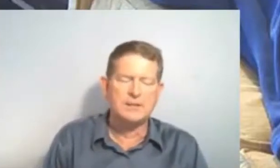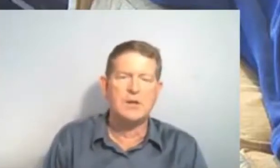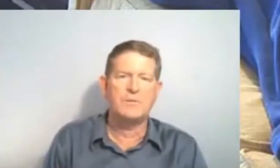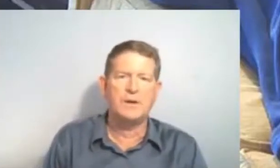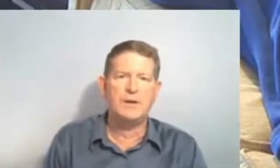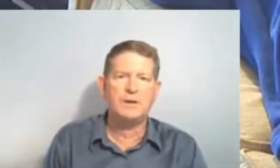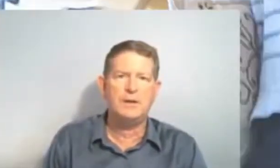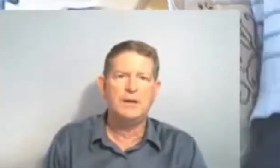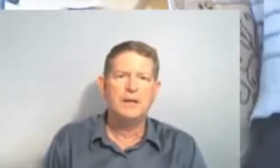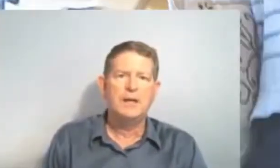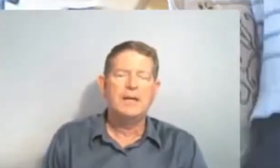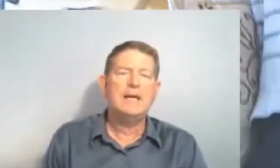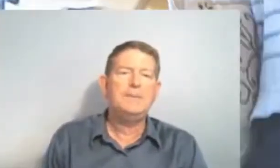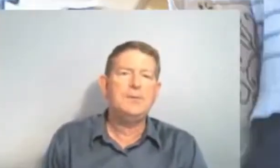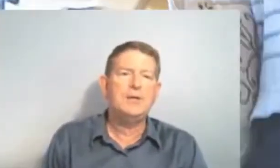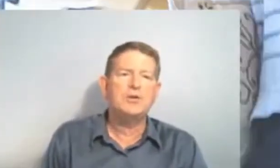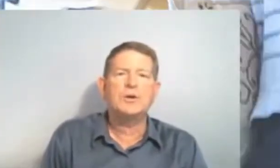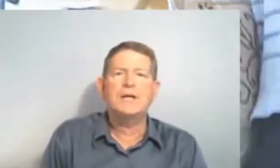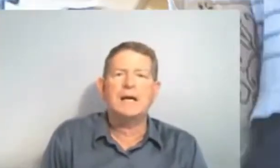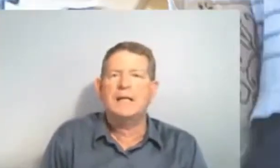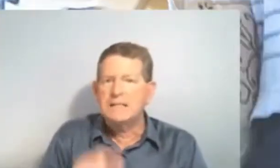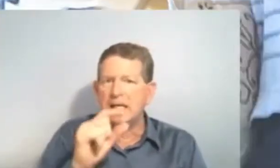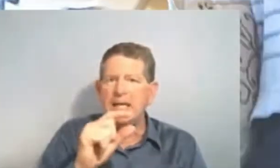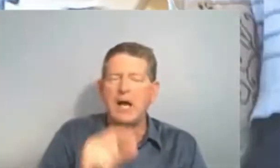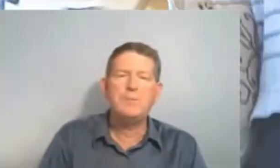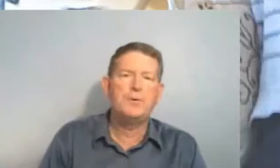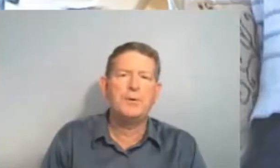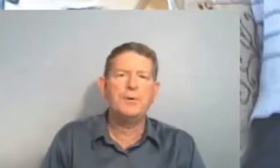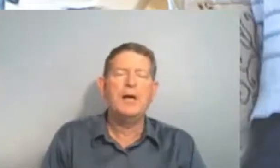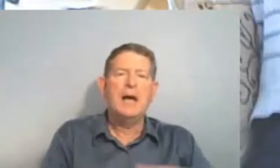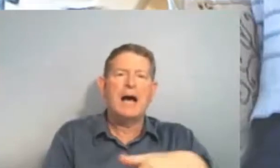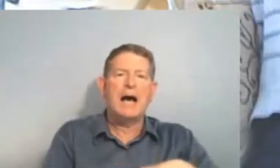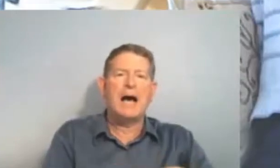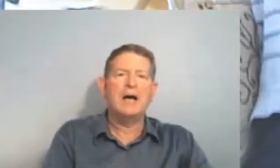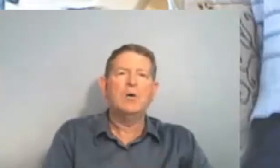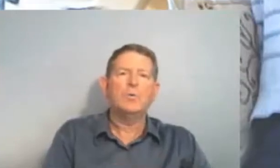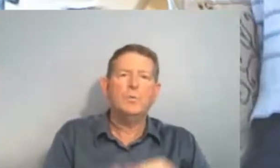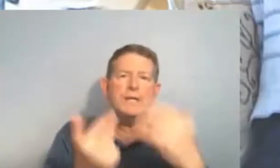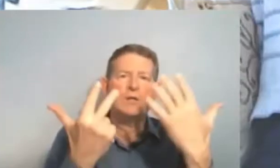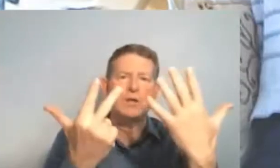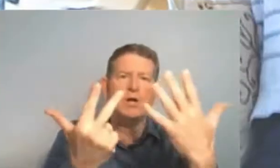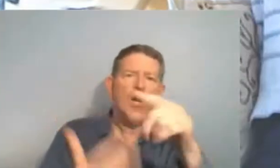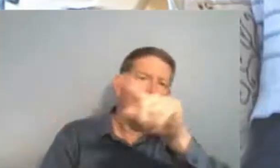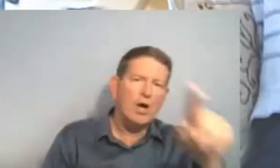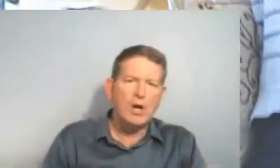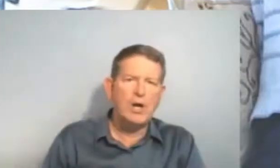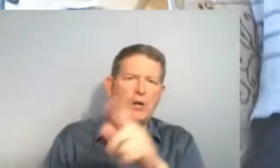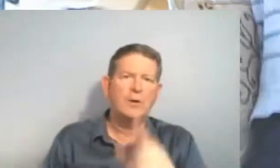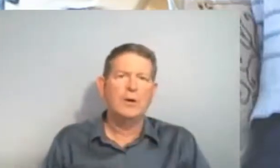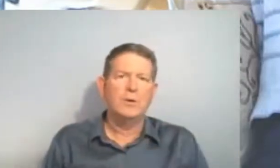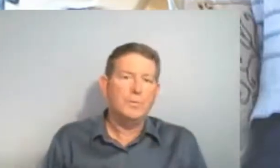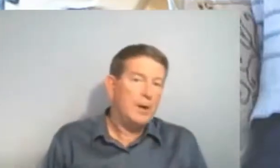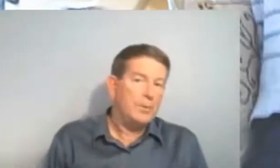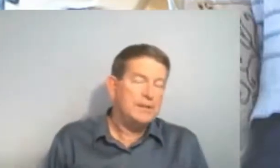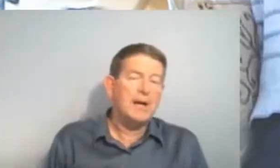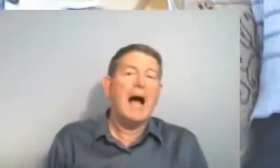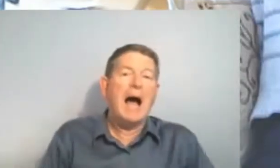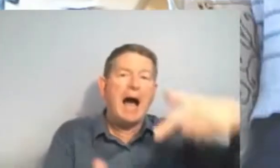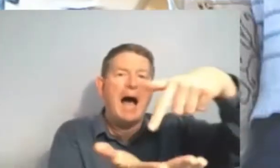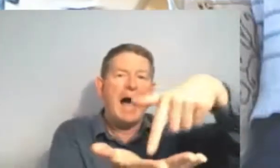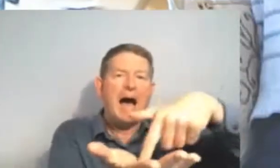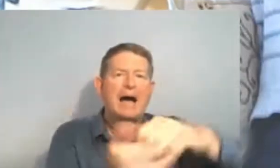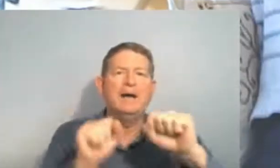à 19h. Et puis, je regarde la télé un peu à 8h, ou bien on peut